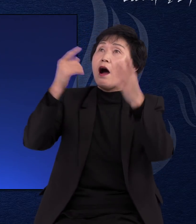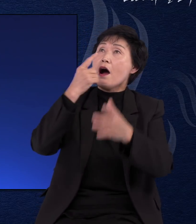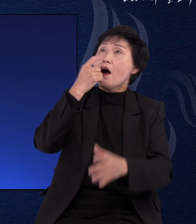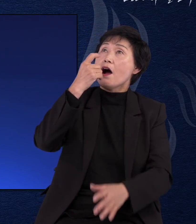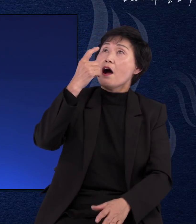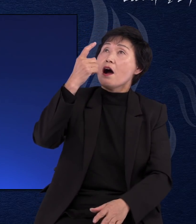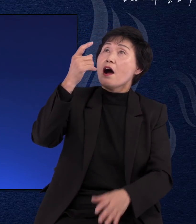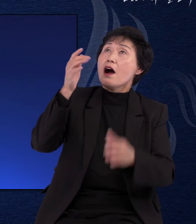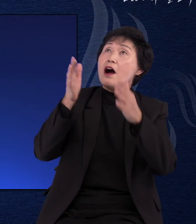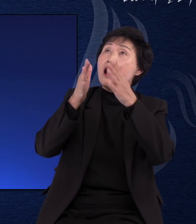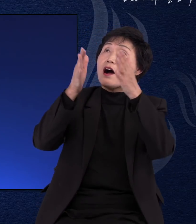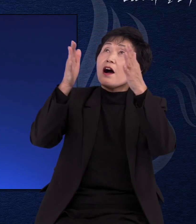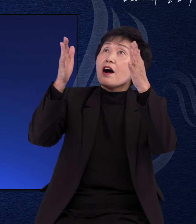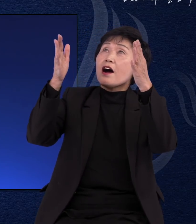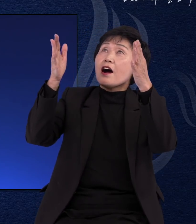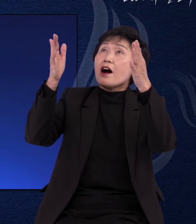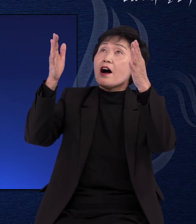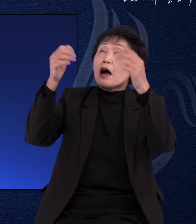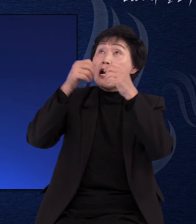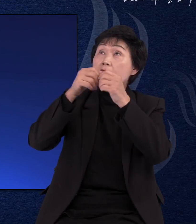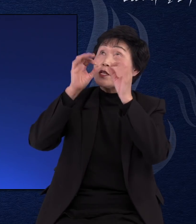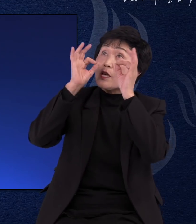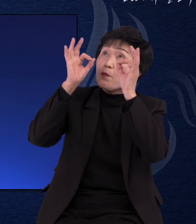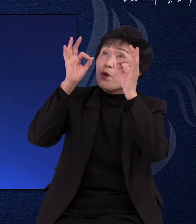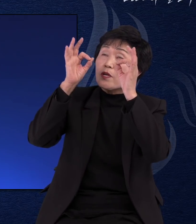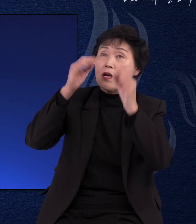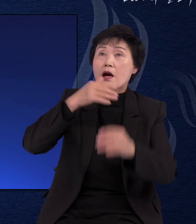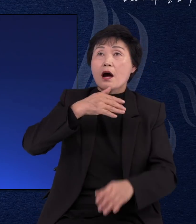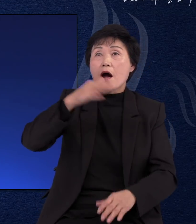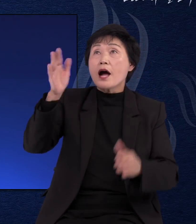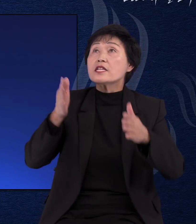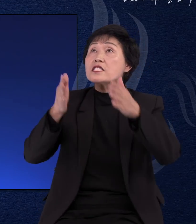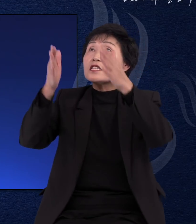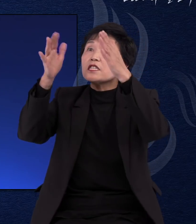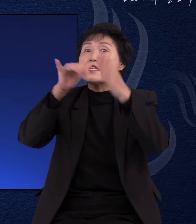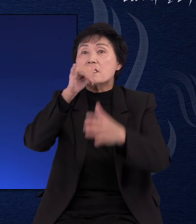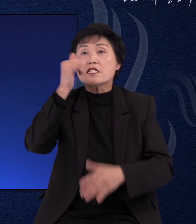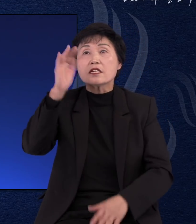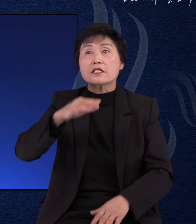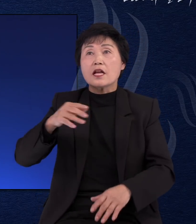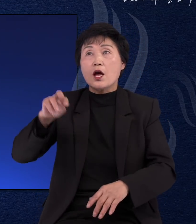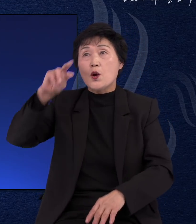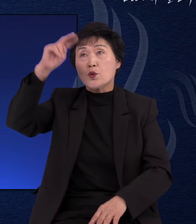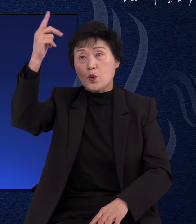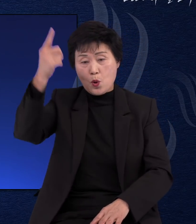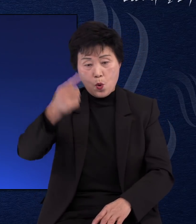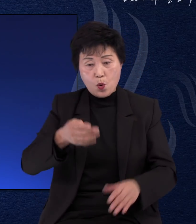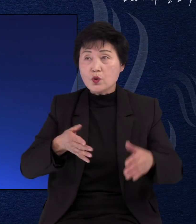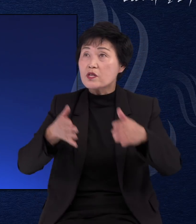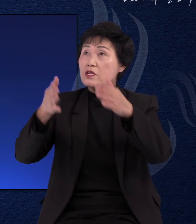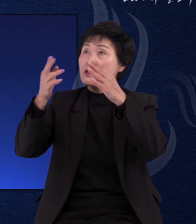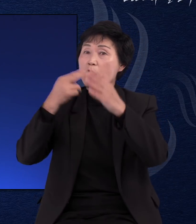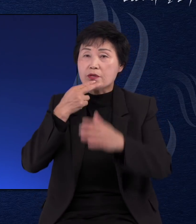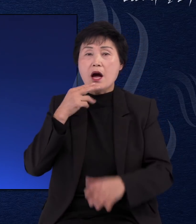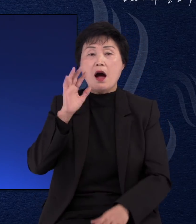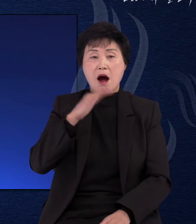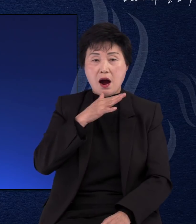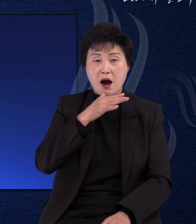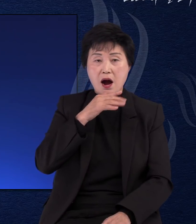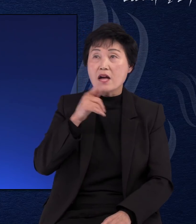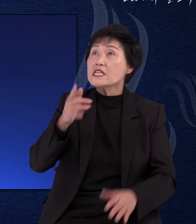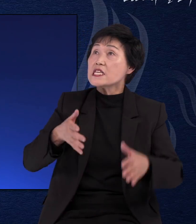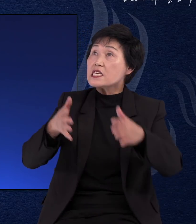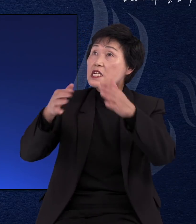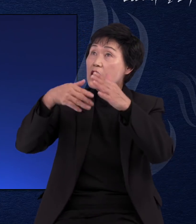길이다 하고 봤는데 자세히 보니 가는 길은 있는데 오는 길이 없어요. 이 길은 가면은 돌아오지 못하는 길이구나